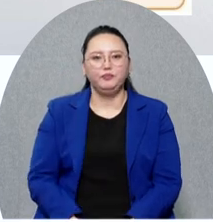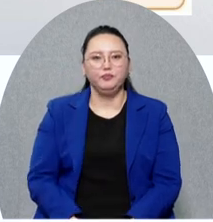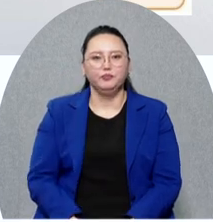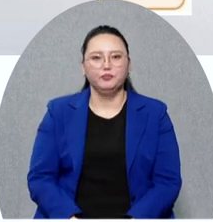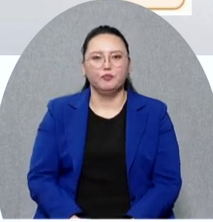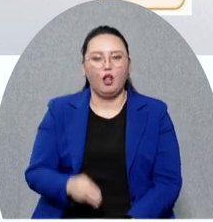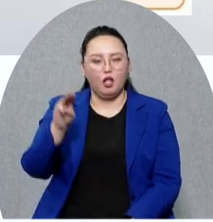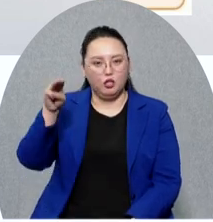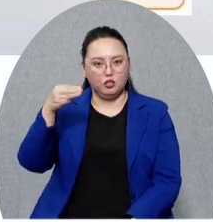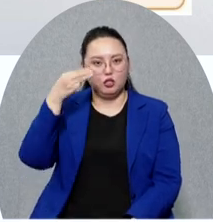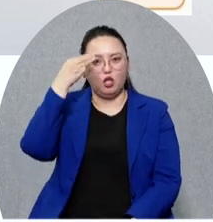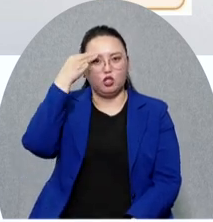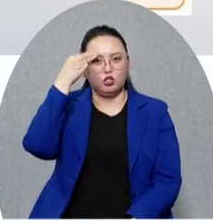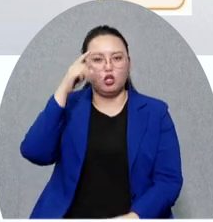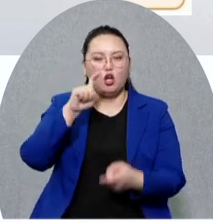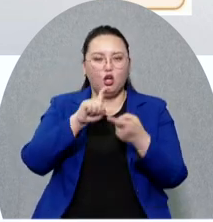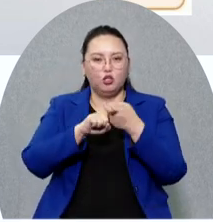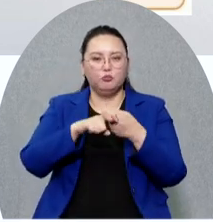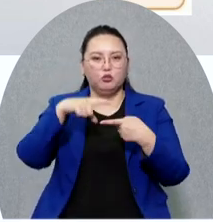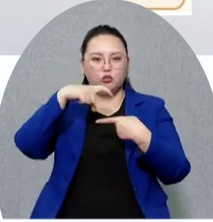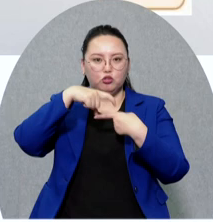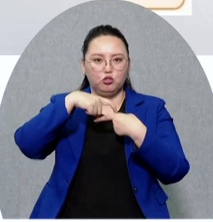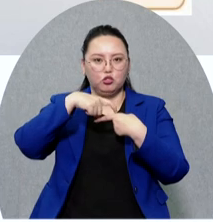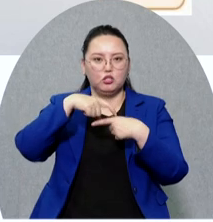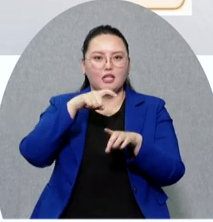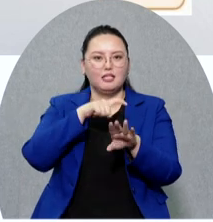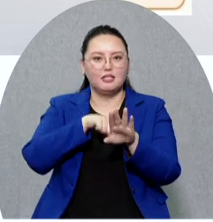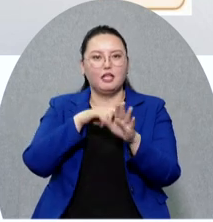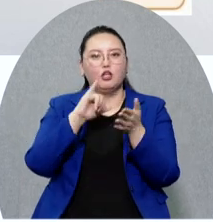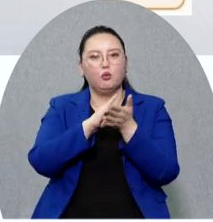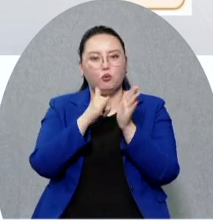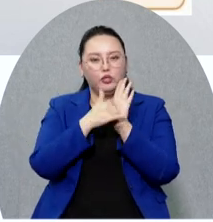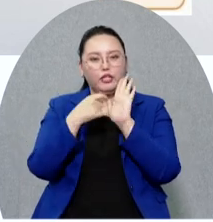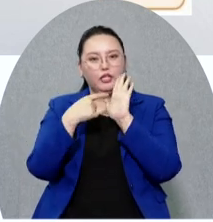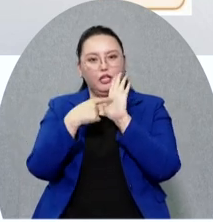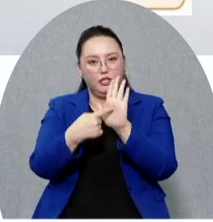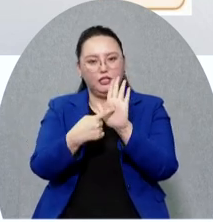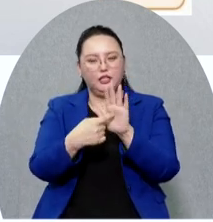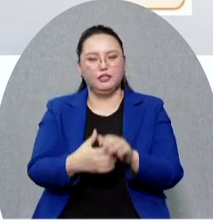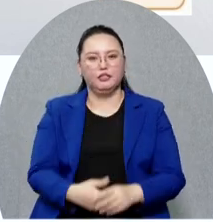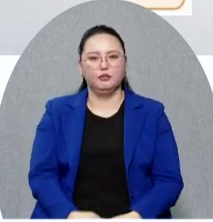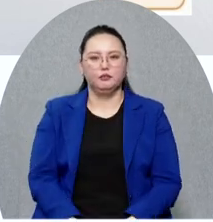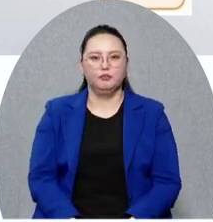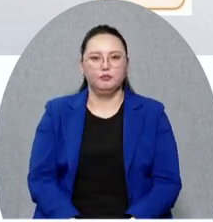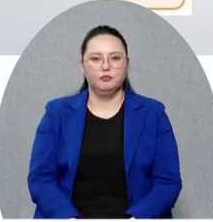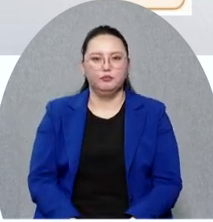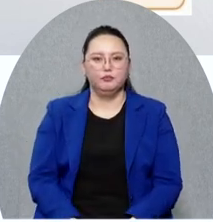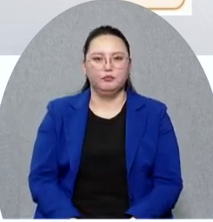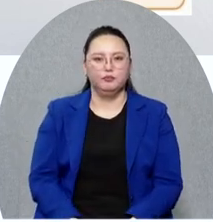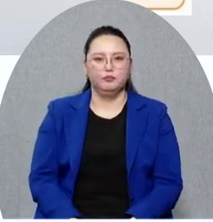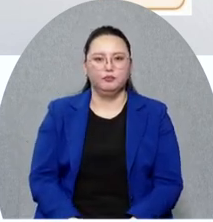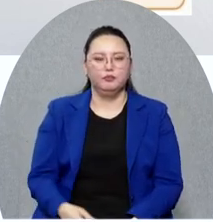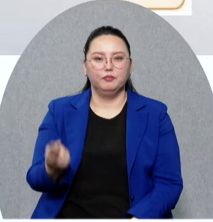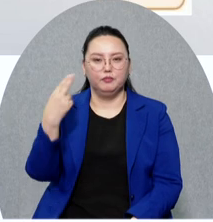нөхцөл маань цагийн утга илтгдэг болохыг бид 6 дугаар ангийн монгол хэлний хичээлээр үтсэн байгаа. Тухайлах юм бол